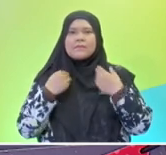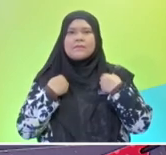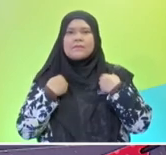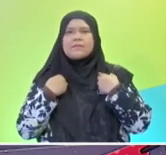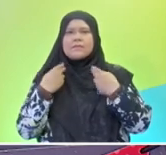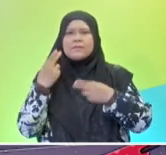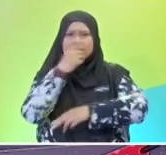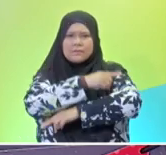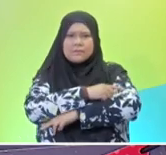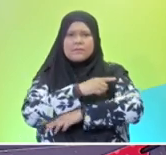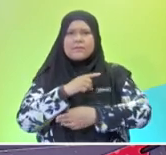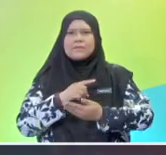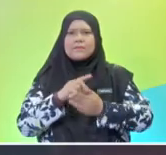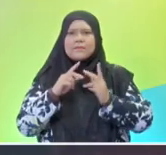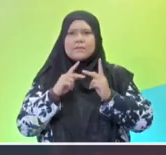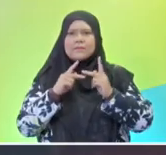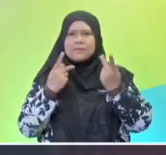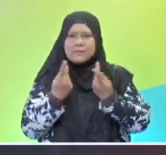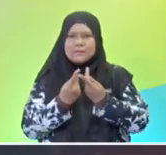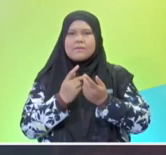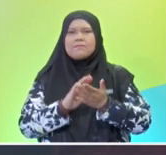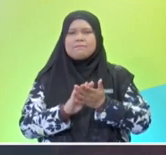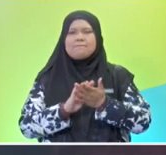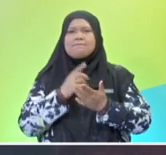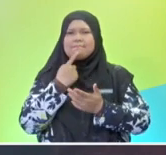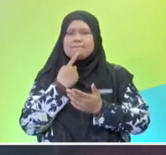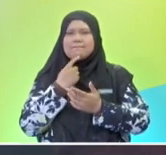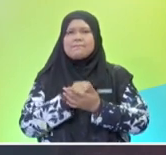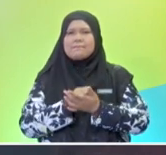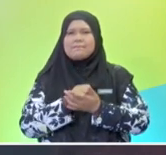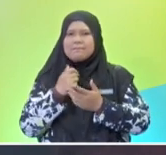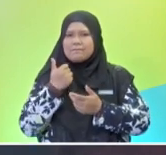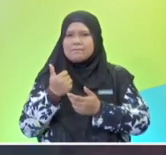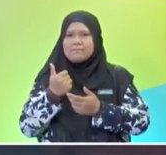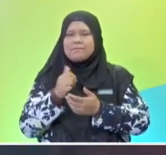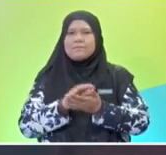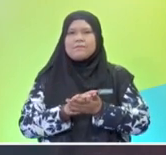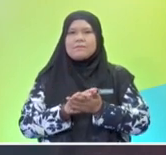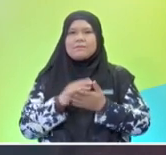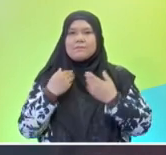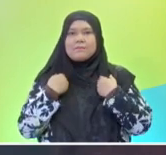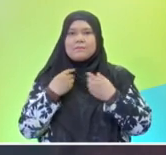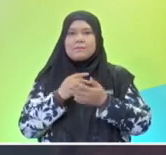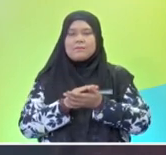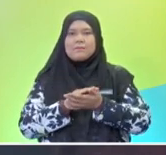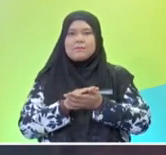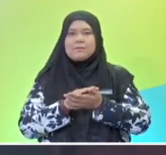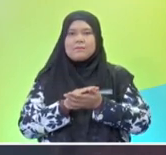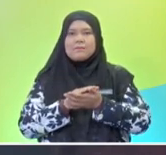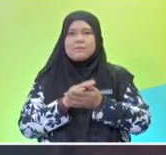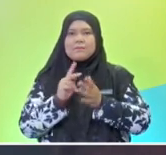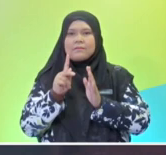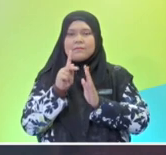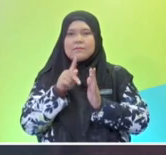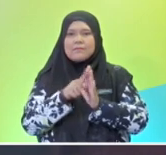Keluarga. Oh, menarik betul topik kita hari ini. Ya, kita baru saja sambut Hari Kebangsaan yang bertema Keluarga Malaysia. Teguh